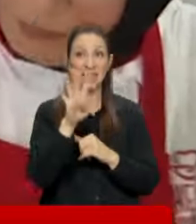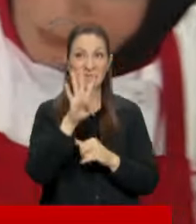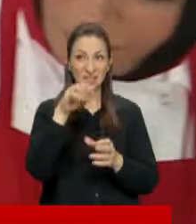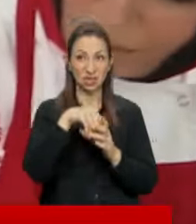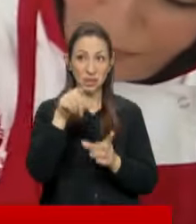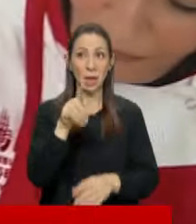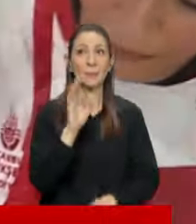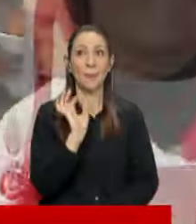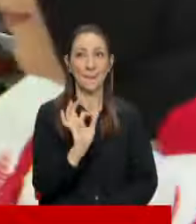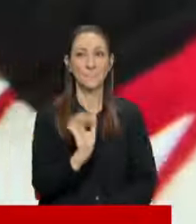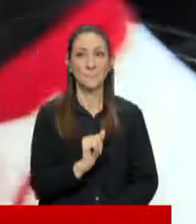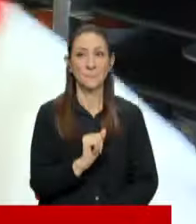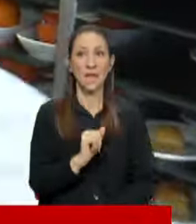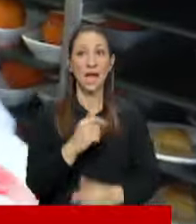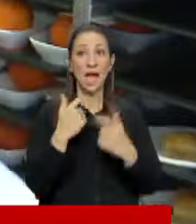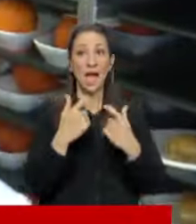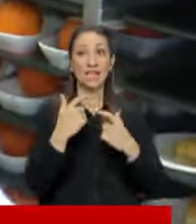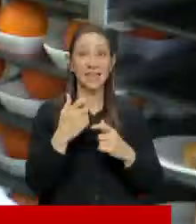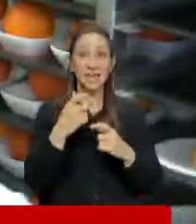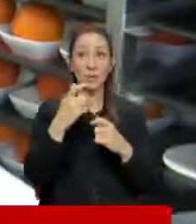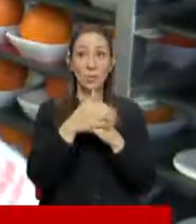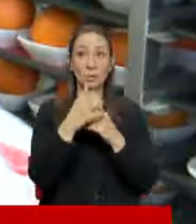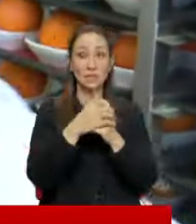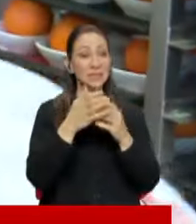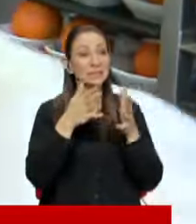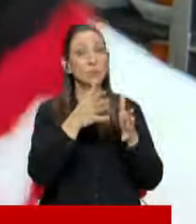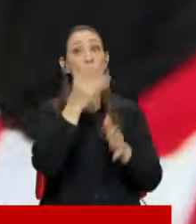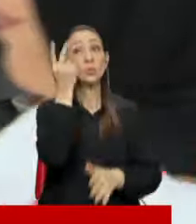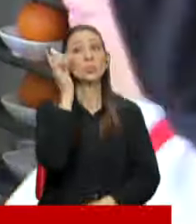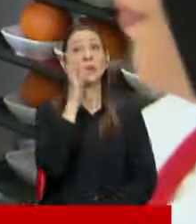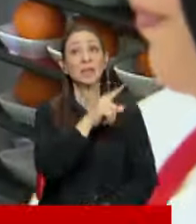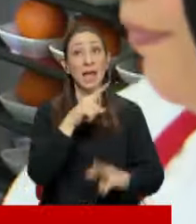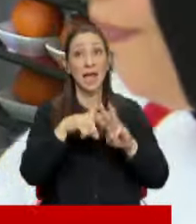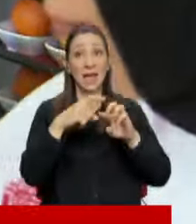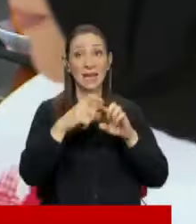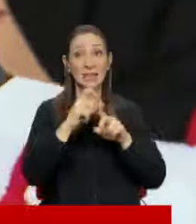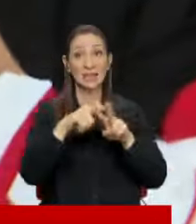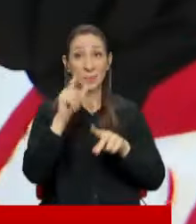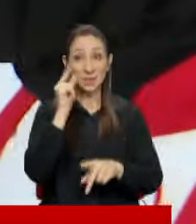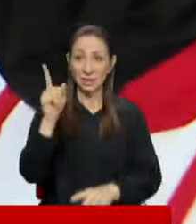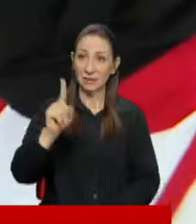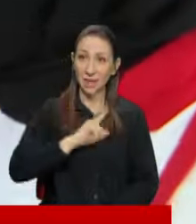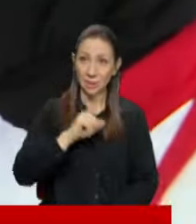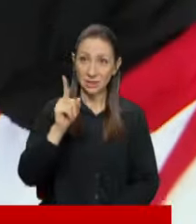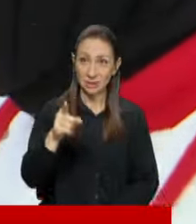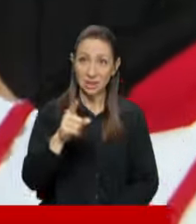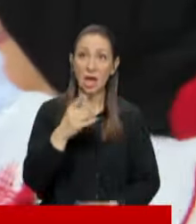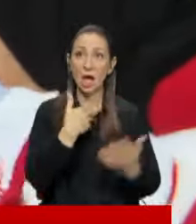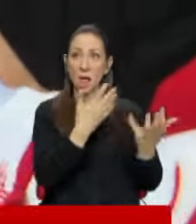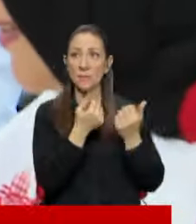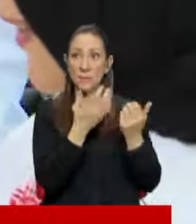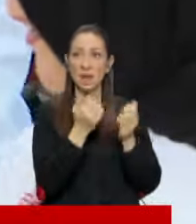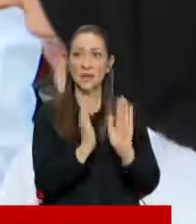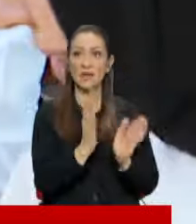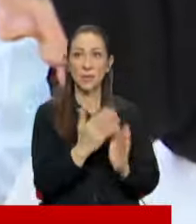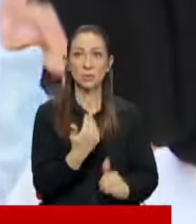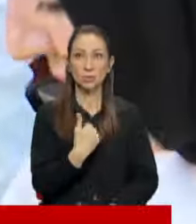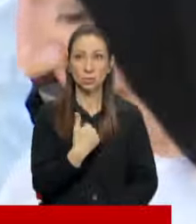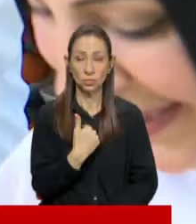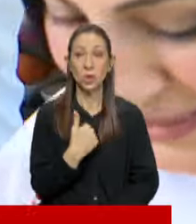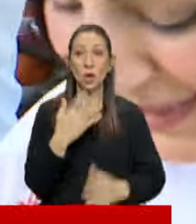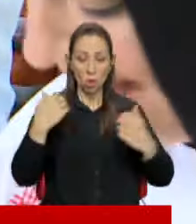içinde. Tamam. Hatay'daki narenci üreticisini unutmayın Erdal Bey. Evet efendim, talimatınızla alımlara devam ediyoruz. Alımlara devam